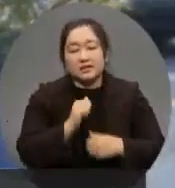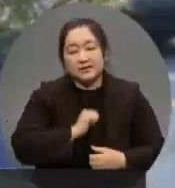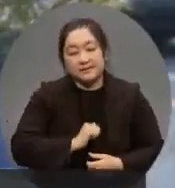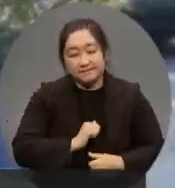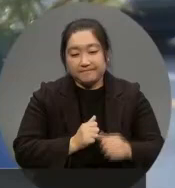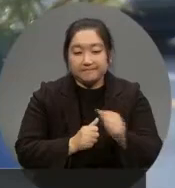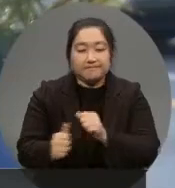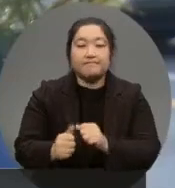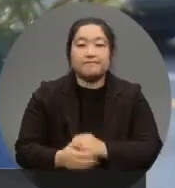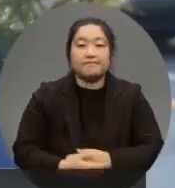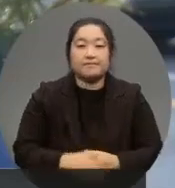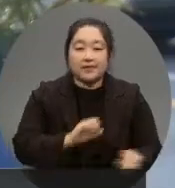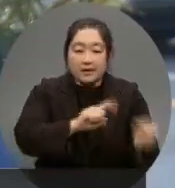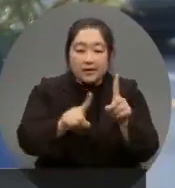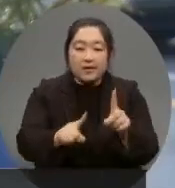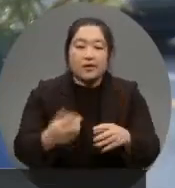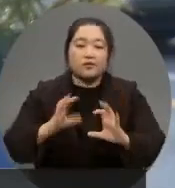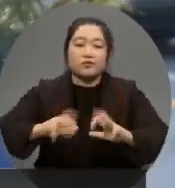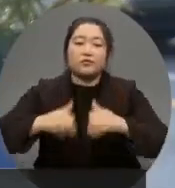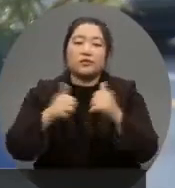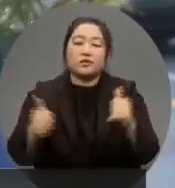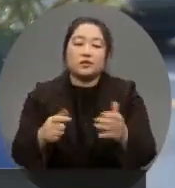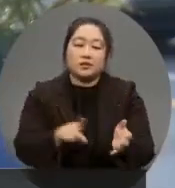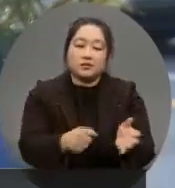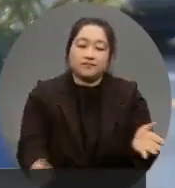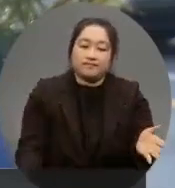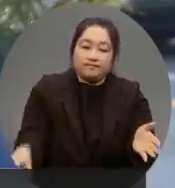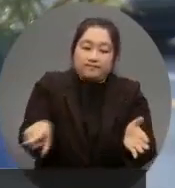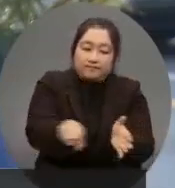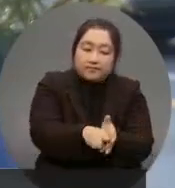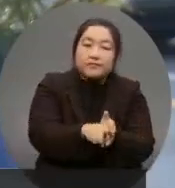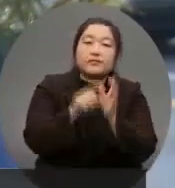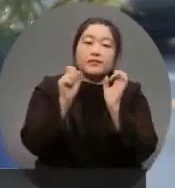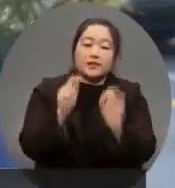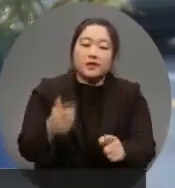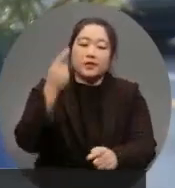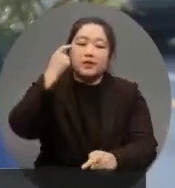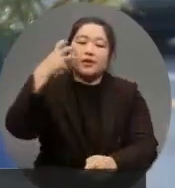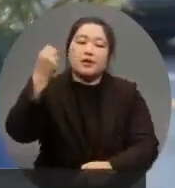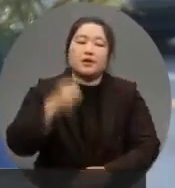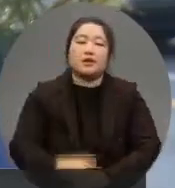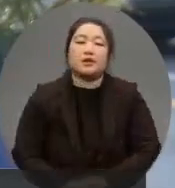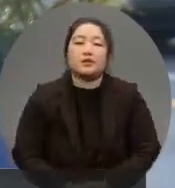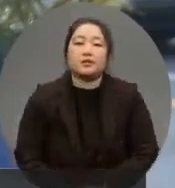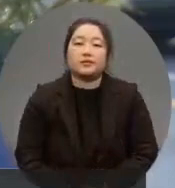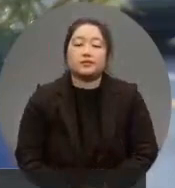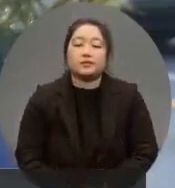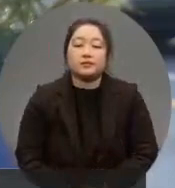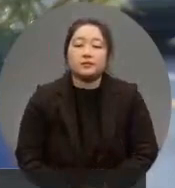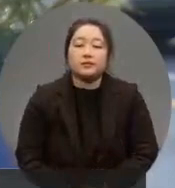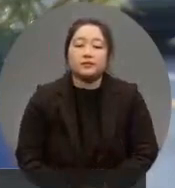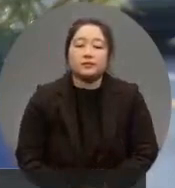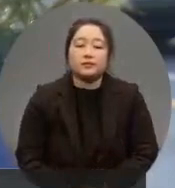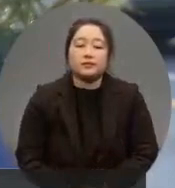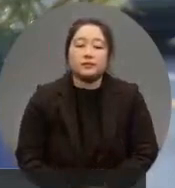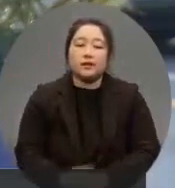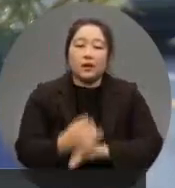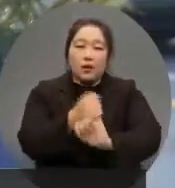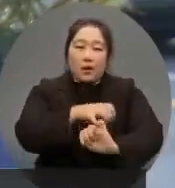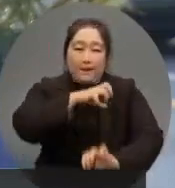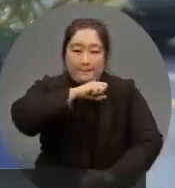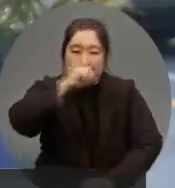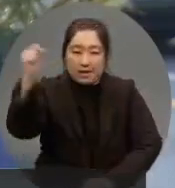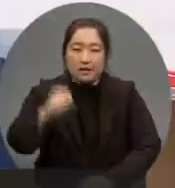아픔을 이겨내고 다시 국민들에게 신뢰를 되찾는 저는 절호의 기회다 이렇게 보고 있습니다. 반드시